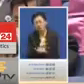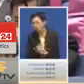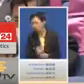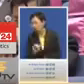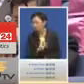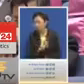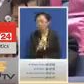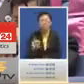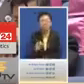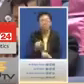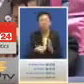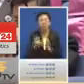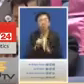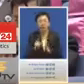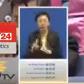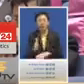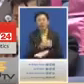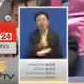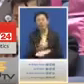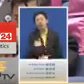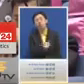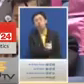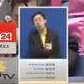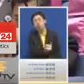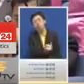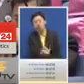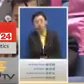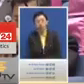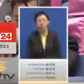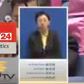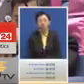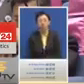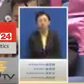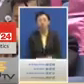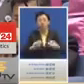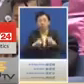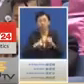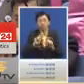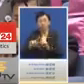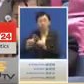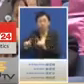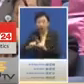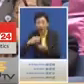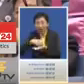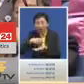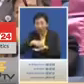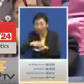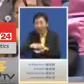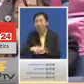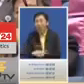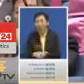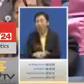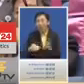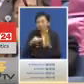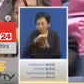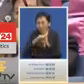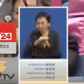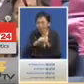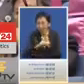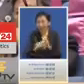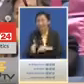ะไรเพราะการเมืองแย่ปัญหาทั้งหมดทั้งปวงไล่ไปก่อนที่จะถึงคือการเมือ